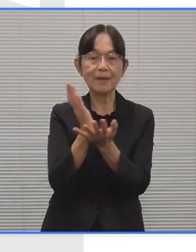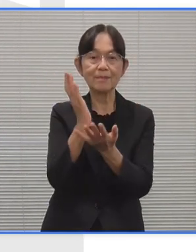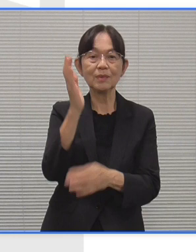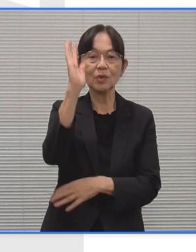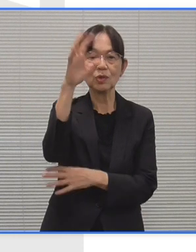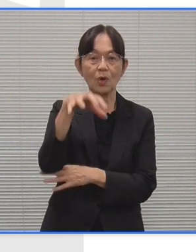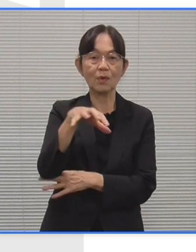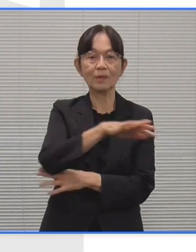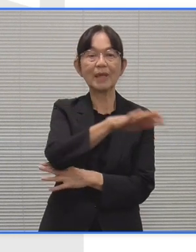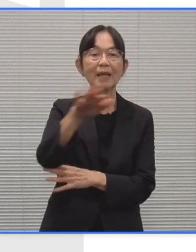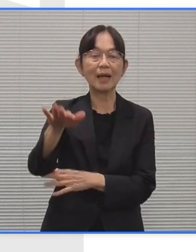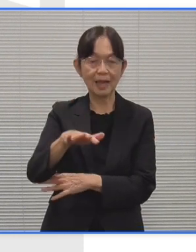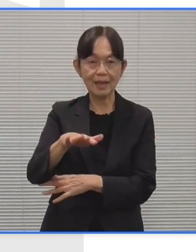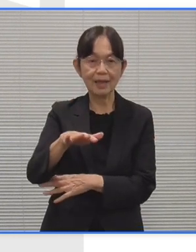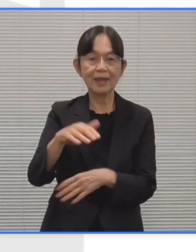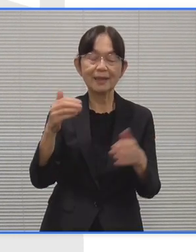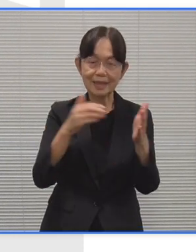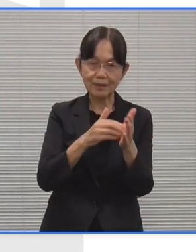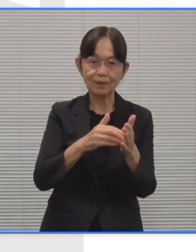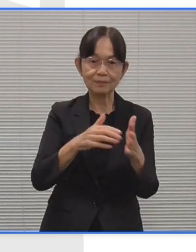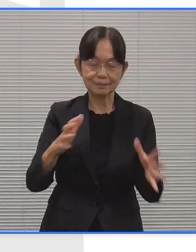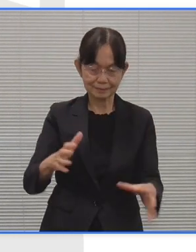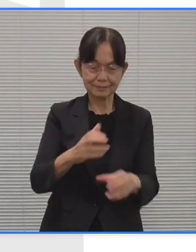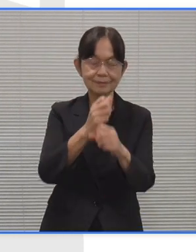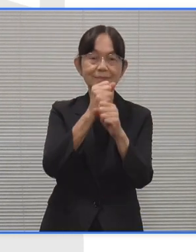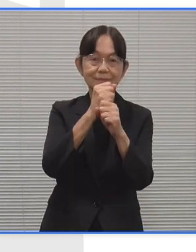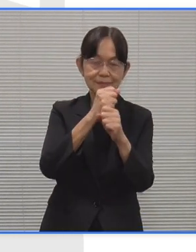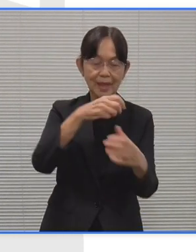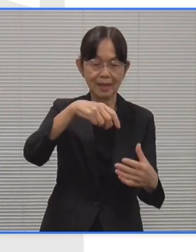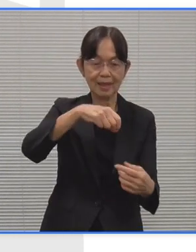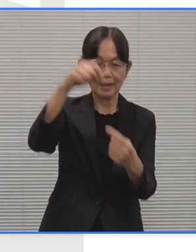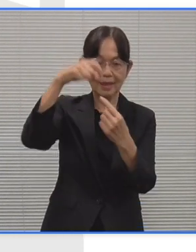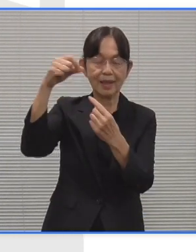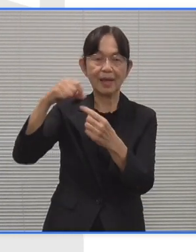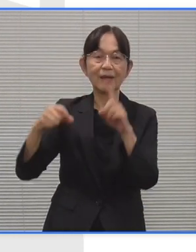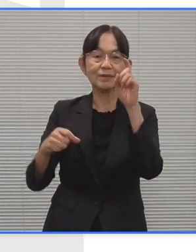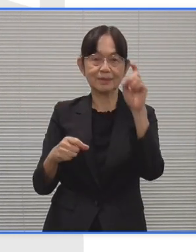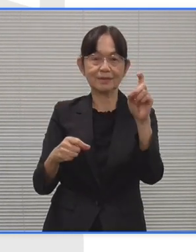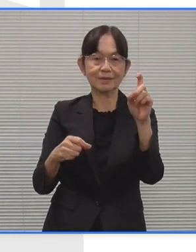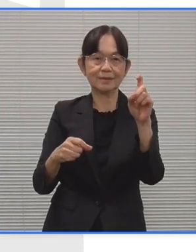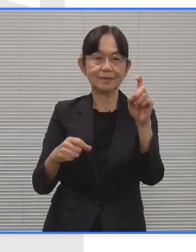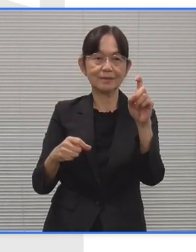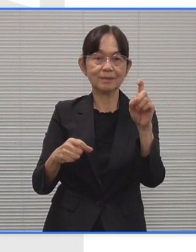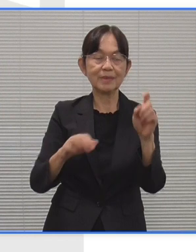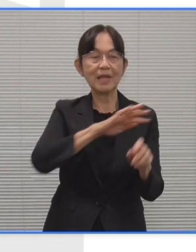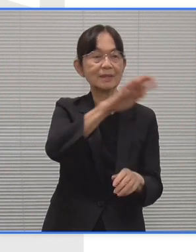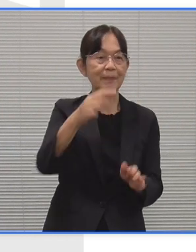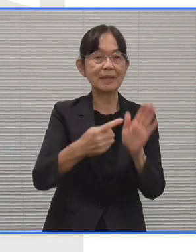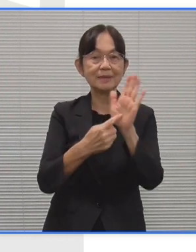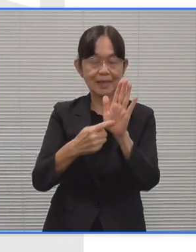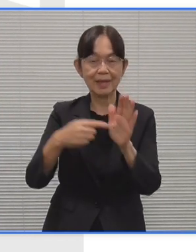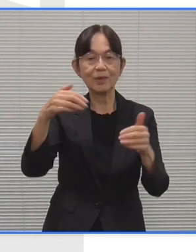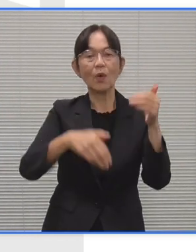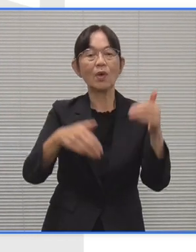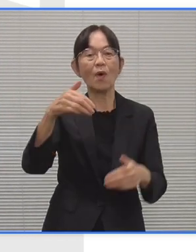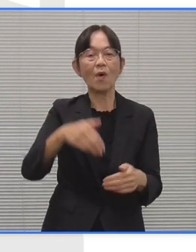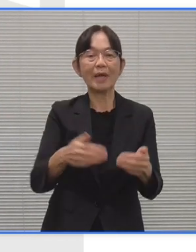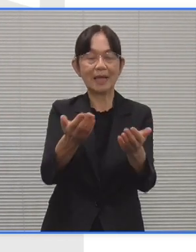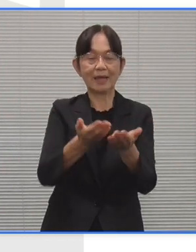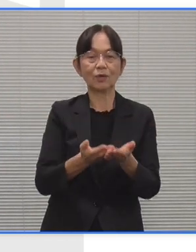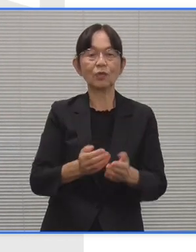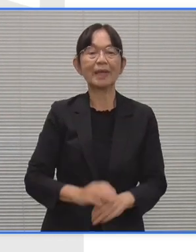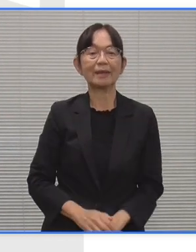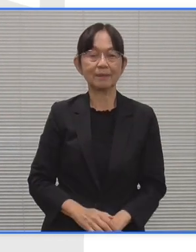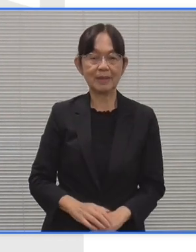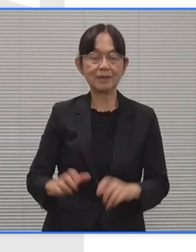からこちらの10に、今年はこの10で投票をいただくことにしております。東京